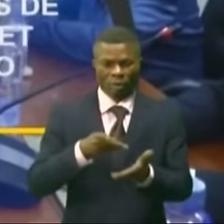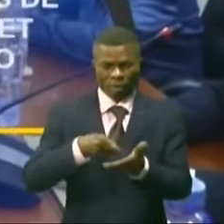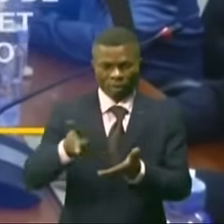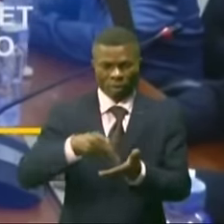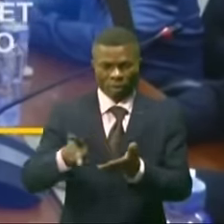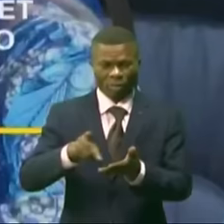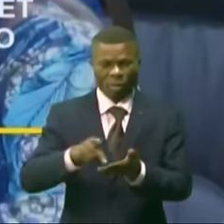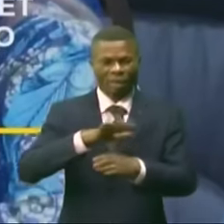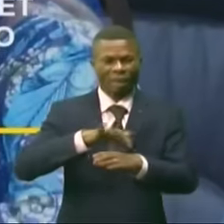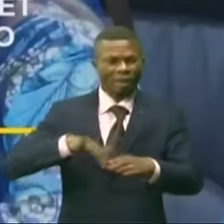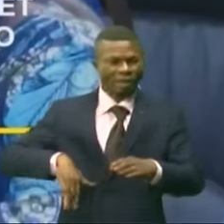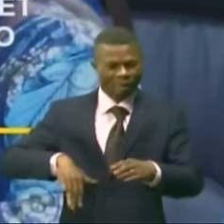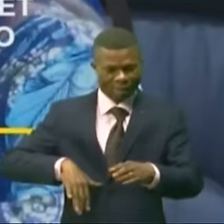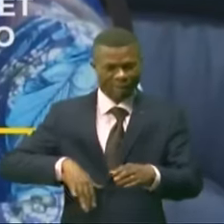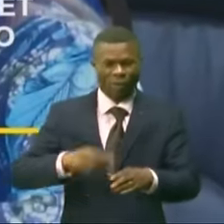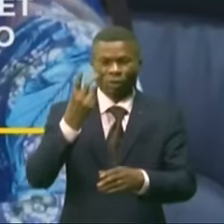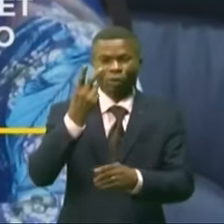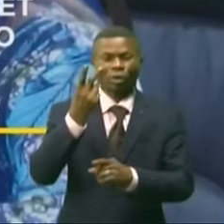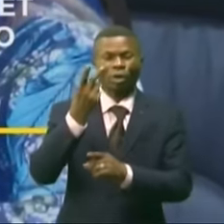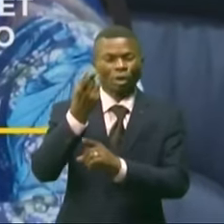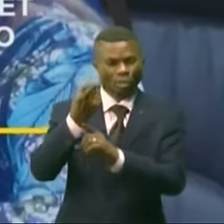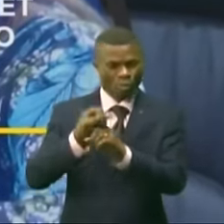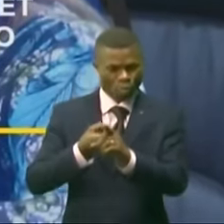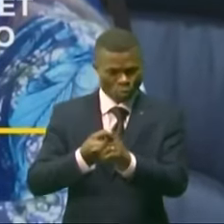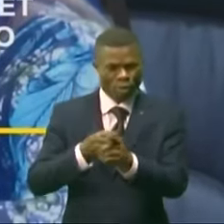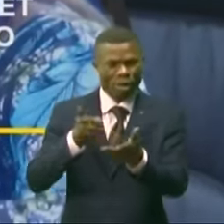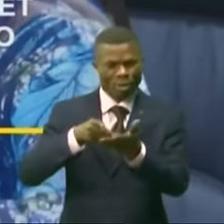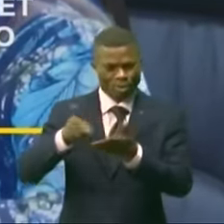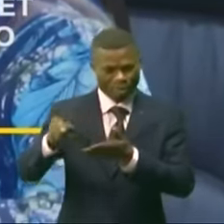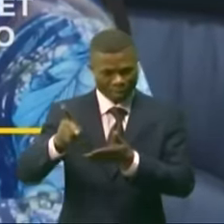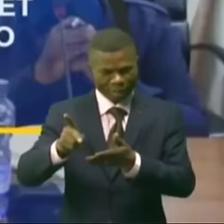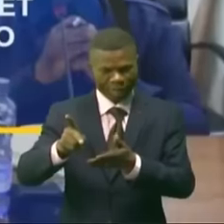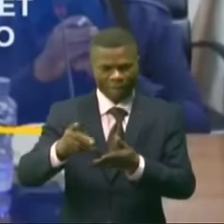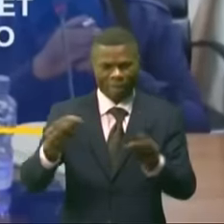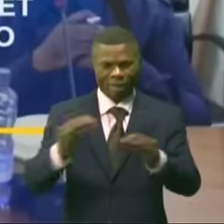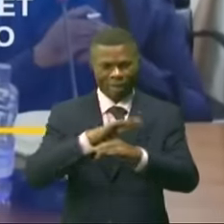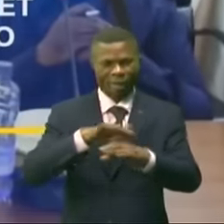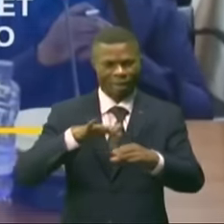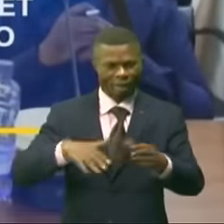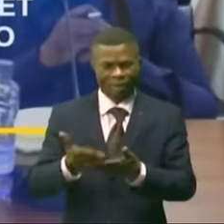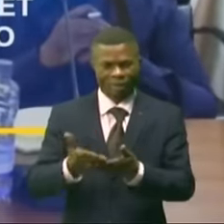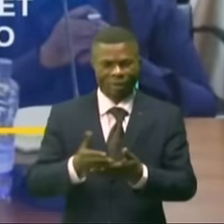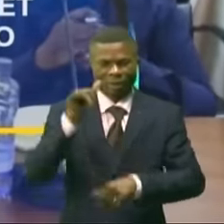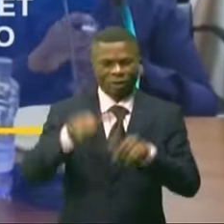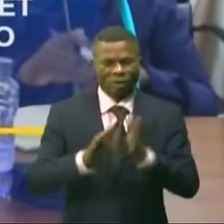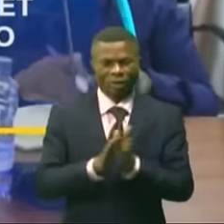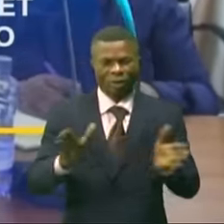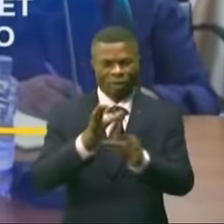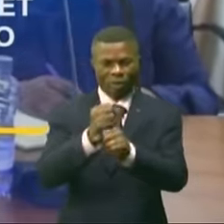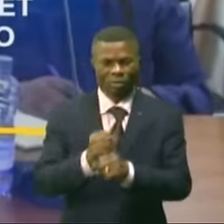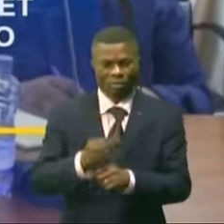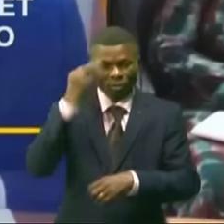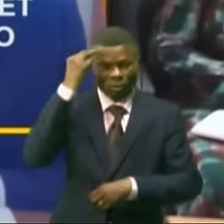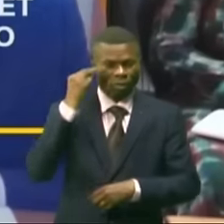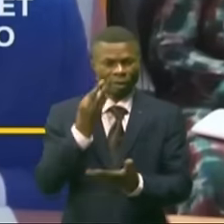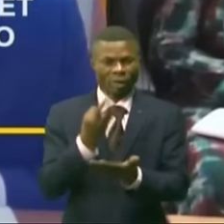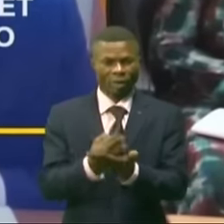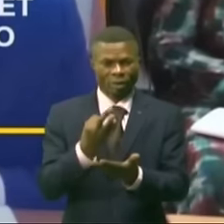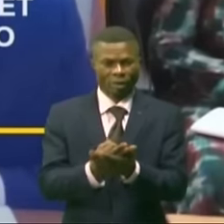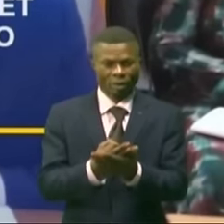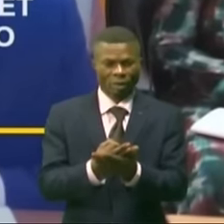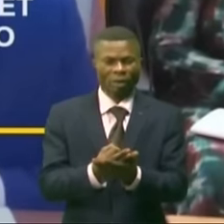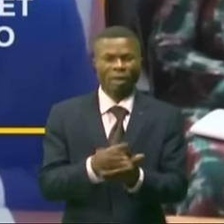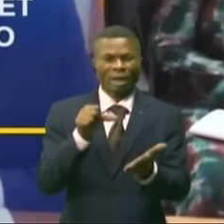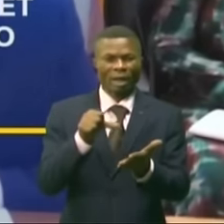des arriérés de salair l'intersyndicat de Transco a reçu des mains du ministre des Finances la